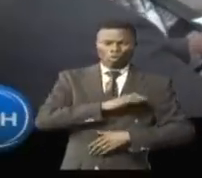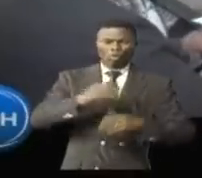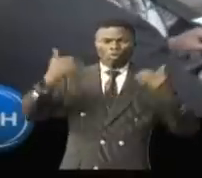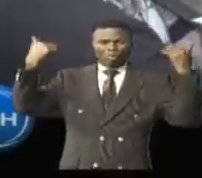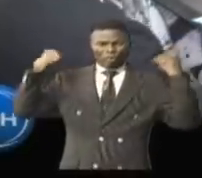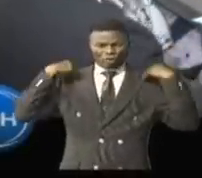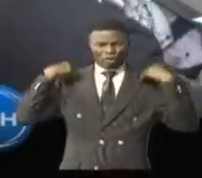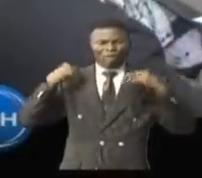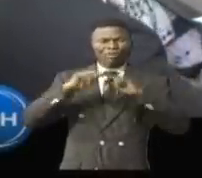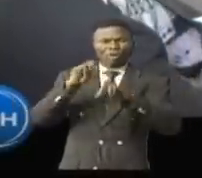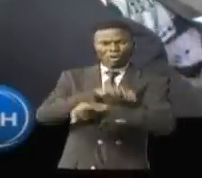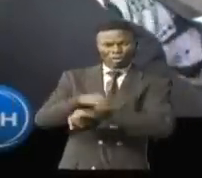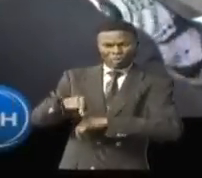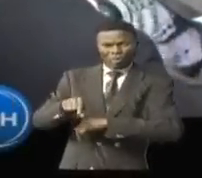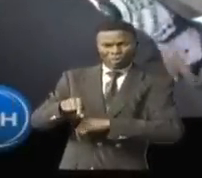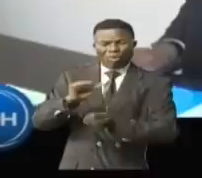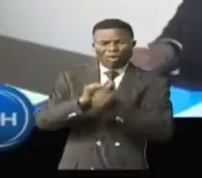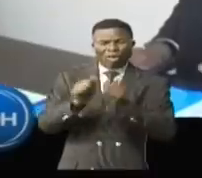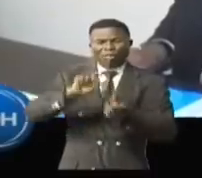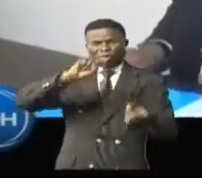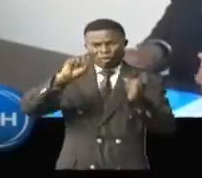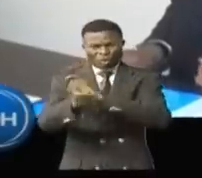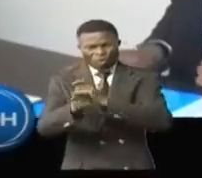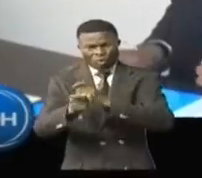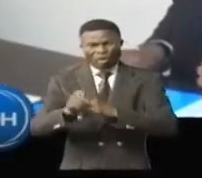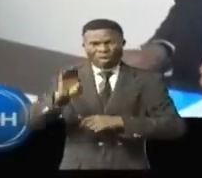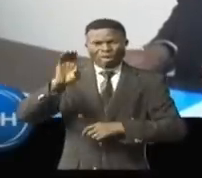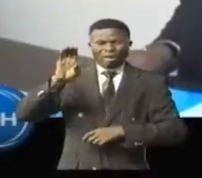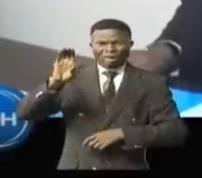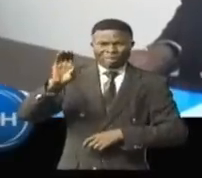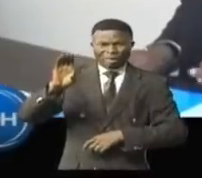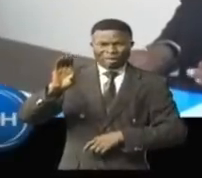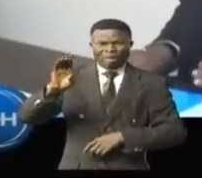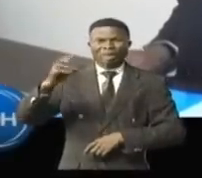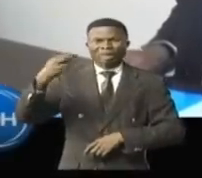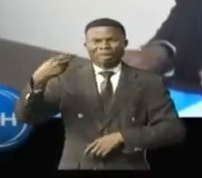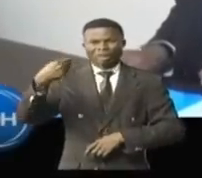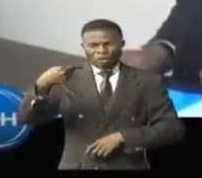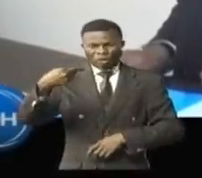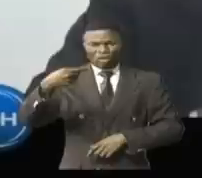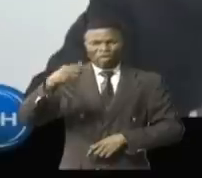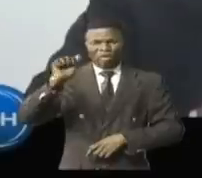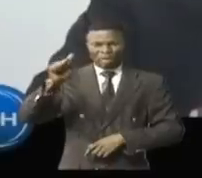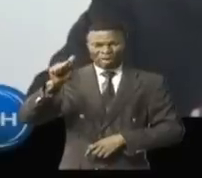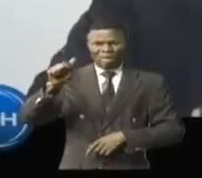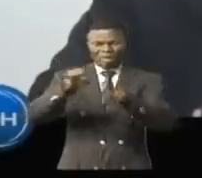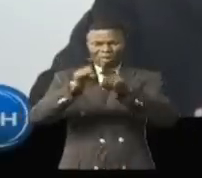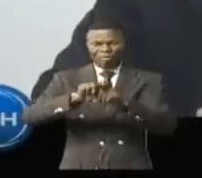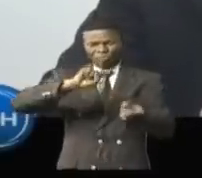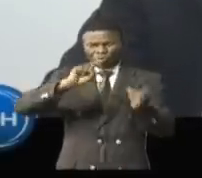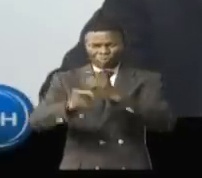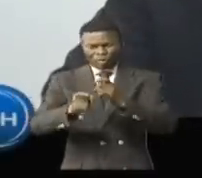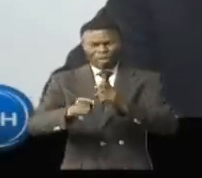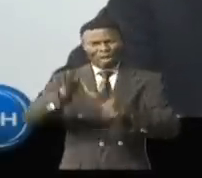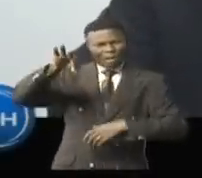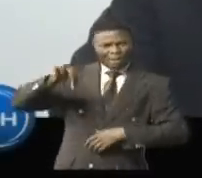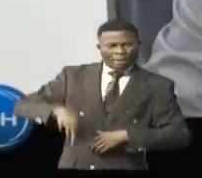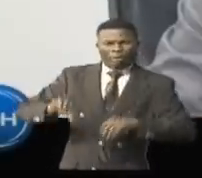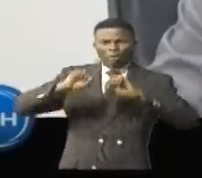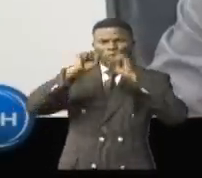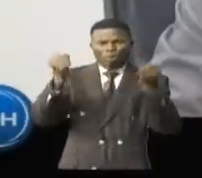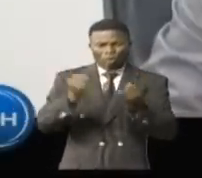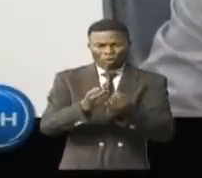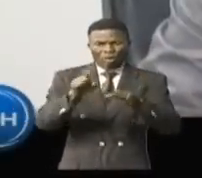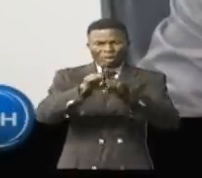du CGA, sur les réformes du CGA en entreprise publique et sur l'harmonisation des avantages sociaux. Et